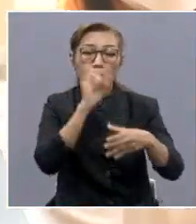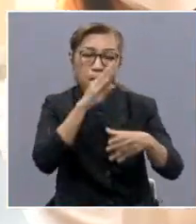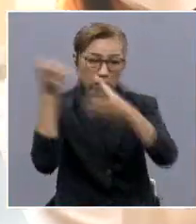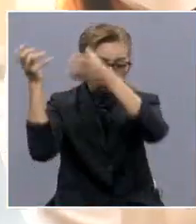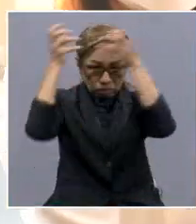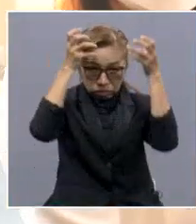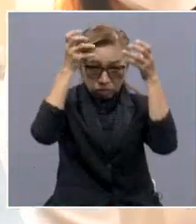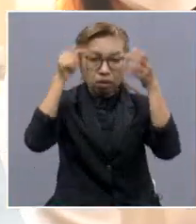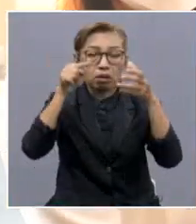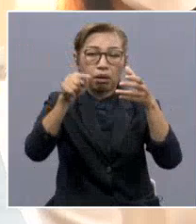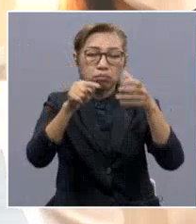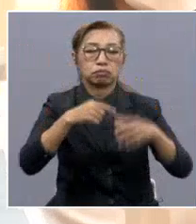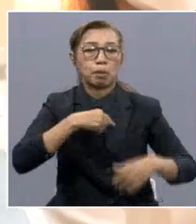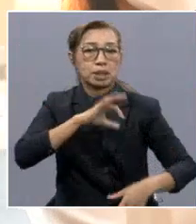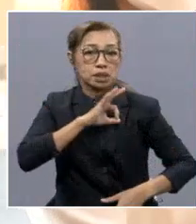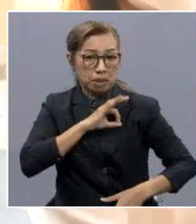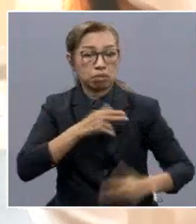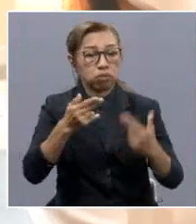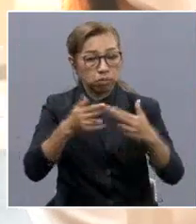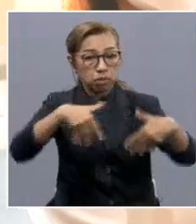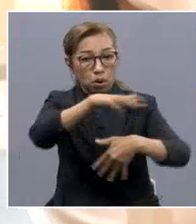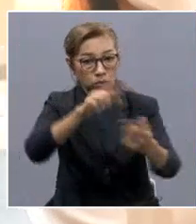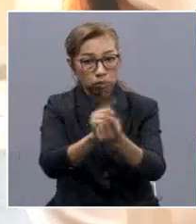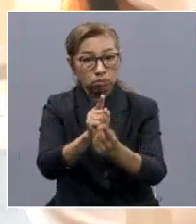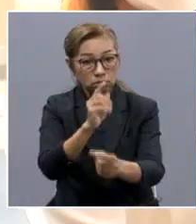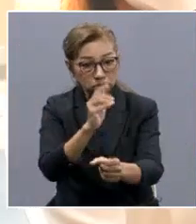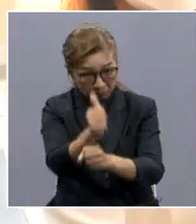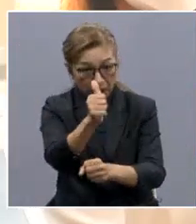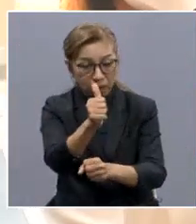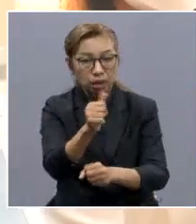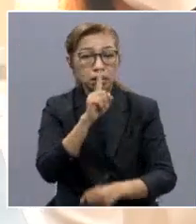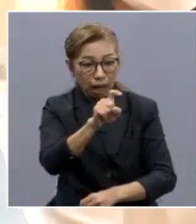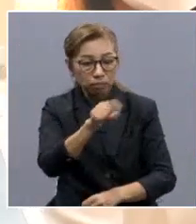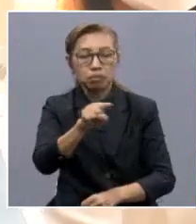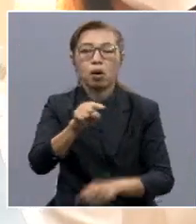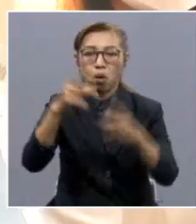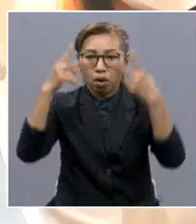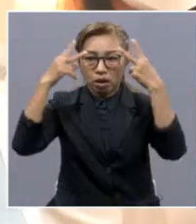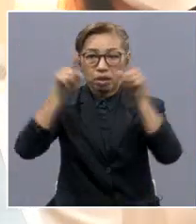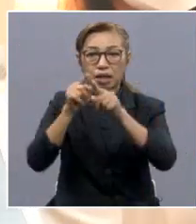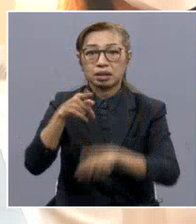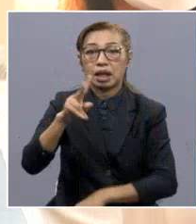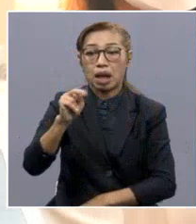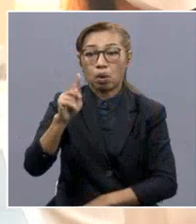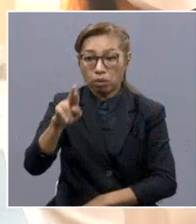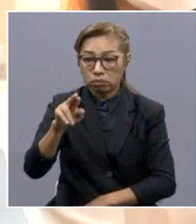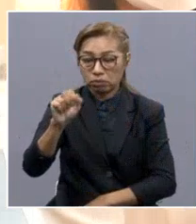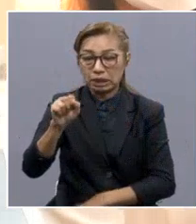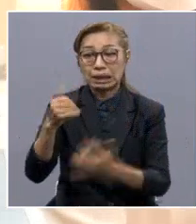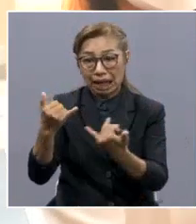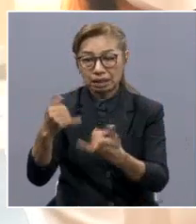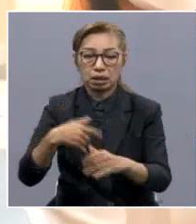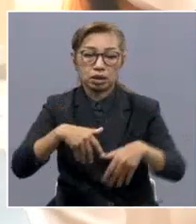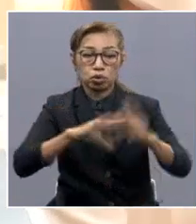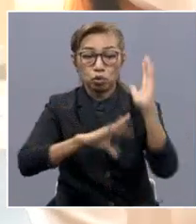บปะประชาชนอันนี้มันเป็นสิ่งที่ทำได้หรือคุณธนกรบอกแบบนี้นะคะว่าการลงพื้นที่ในครั้งนี้ไปในนามของสมาชิกพรร